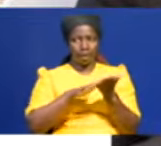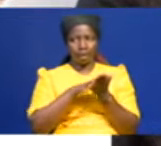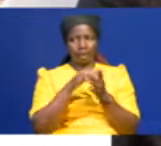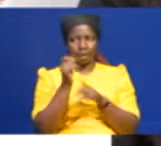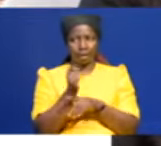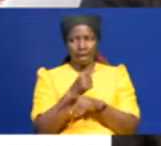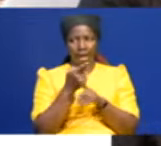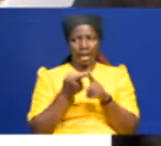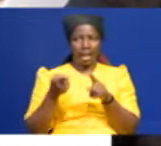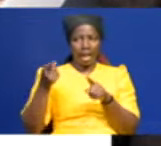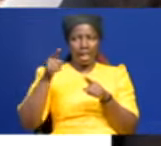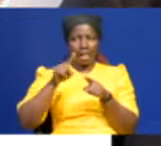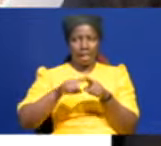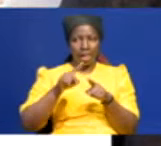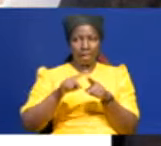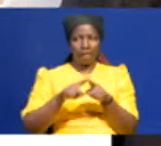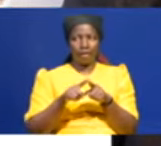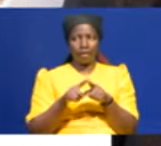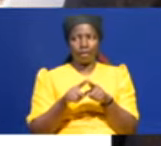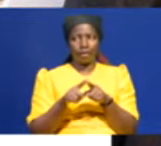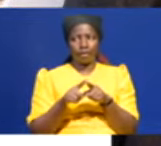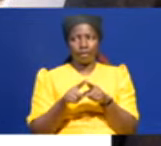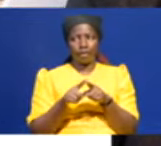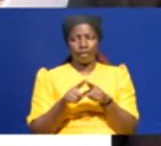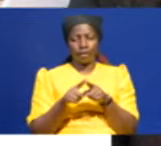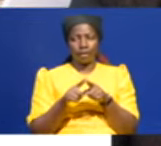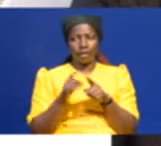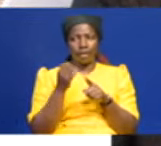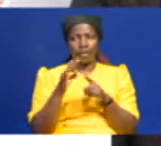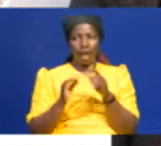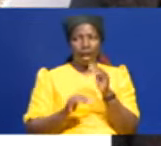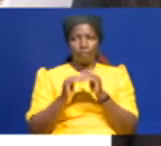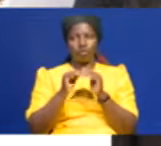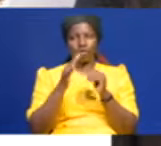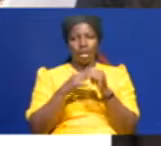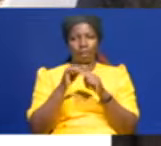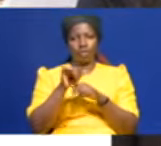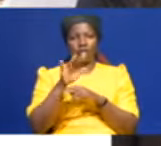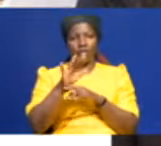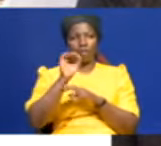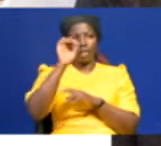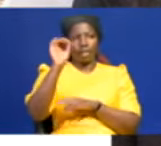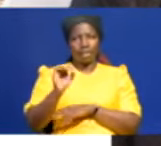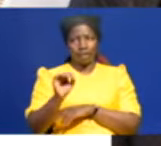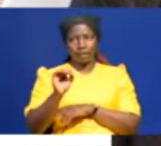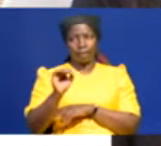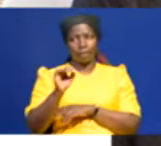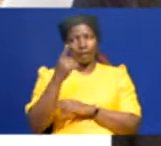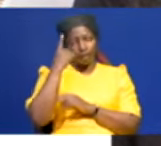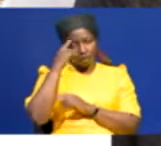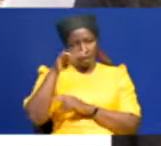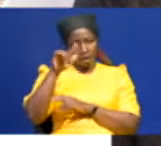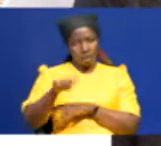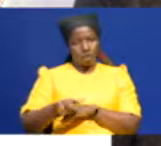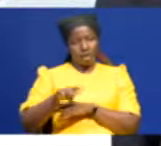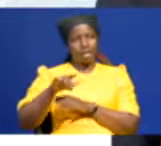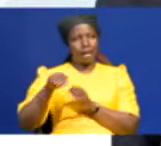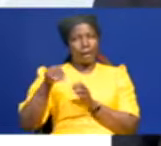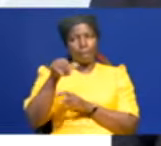review of up to 9.5% for the lowest paid